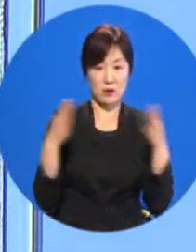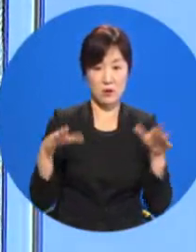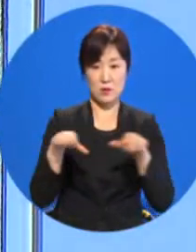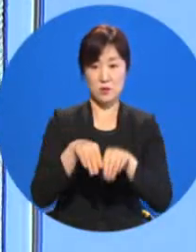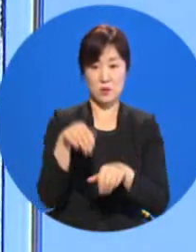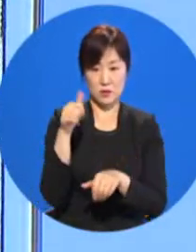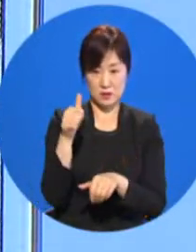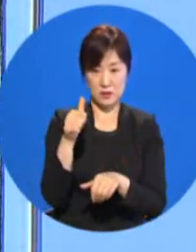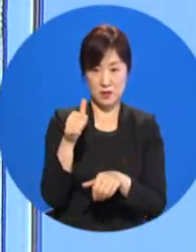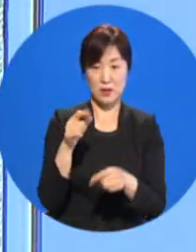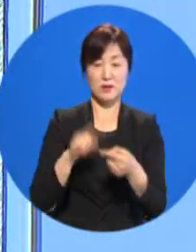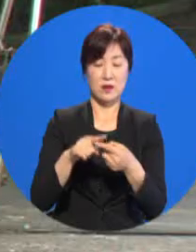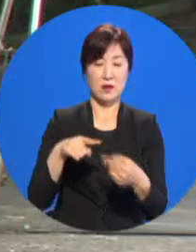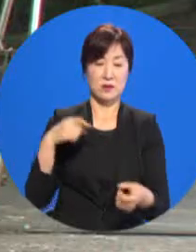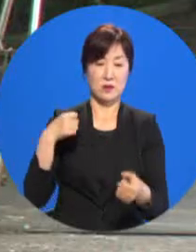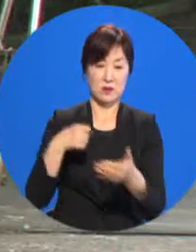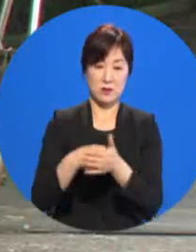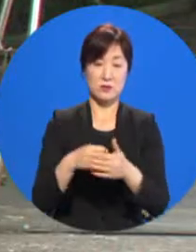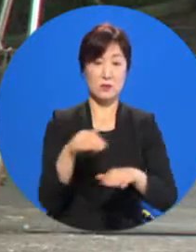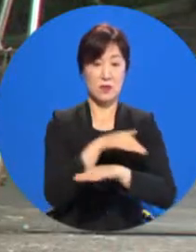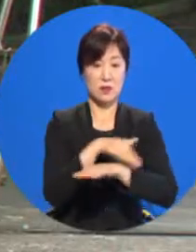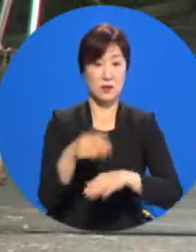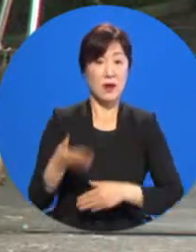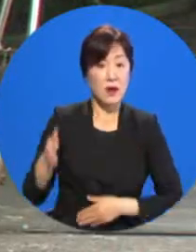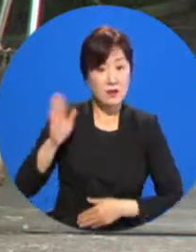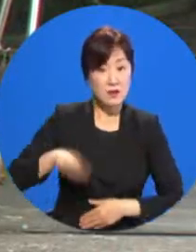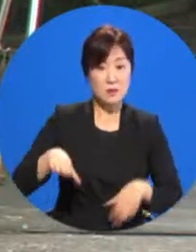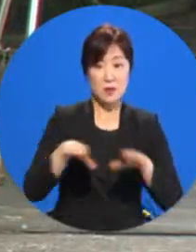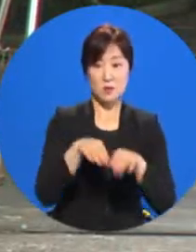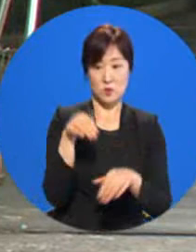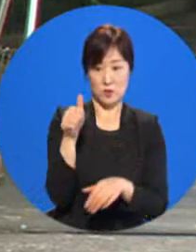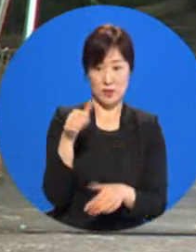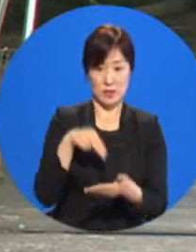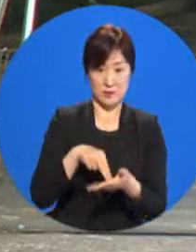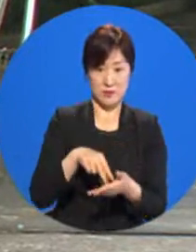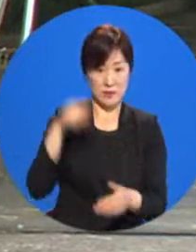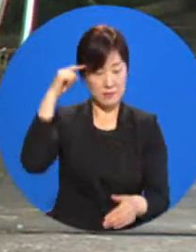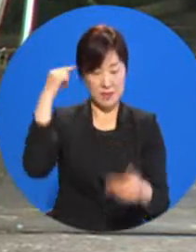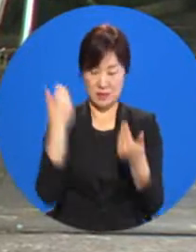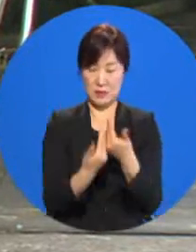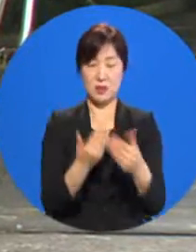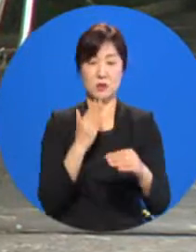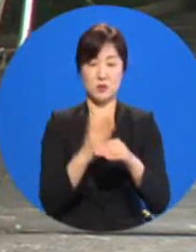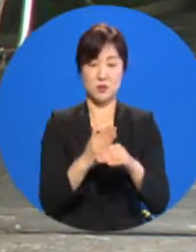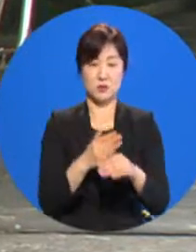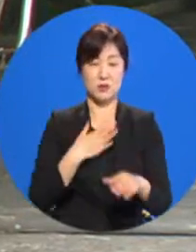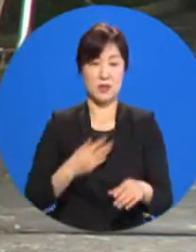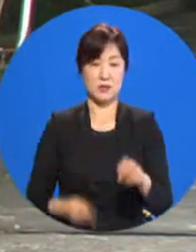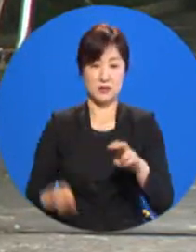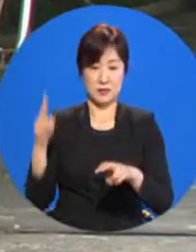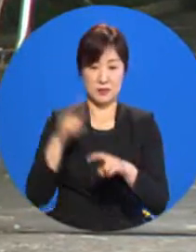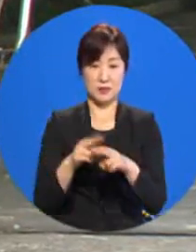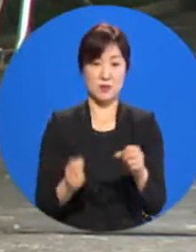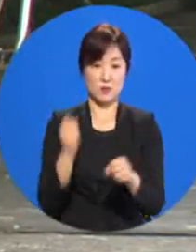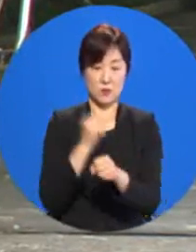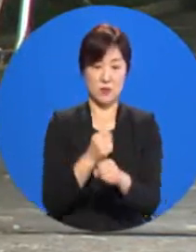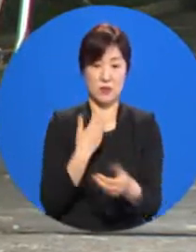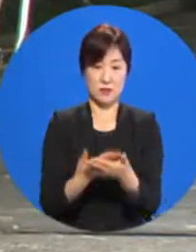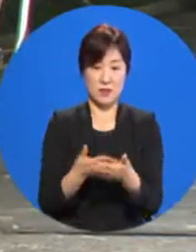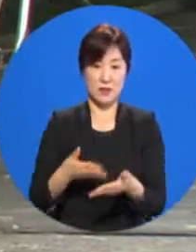거취를 결정할 예정입니다. 하지만 서 총장은 이사회의 결정을 받아들일 수 없다며 직위보전 가처분 신청을 할